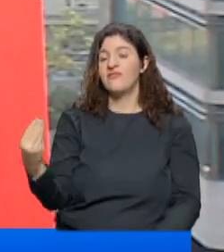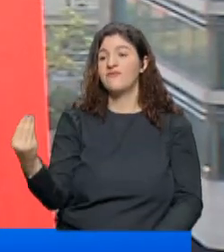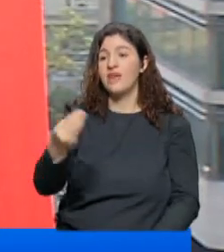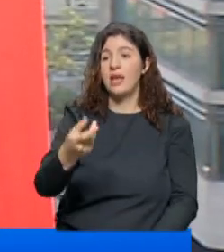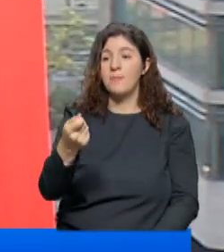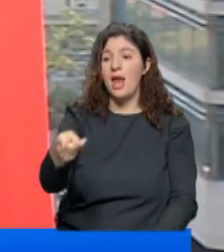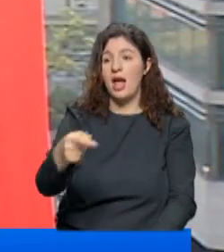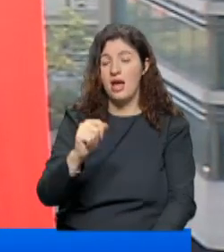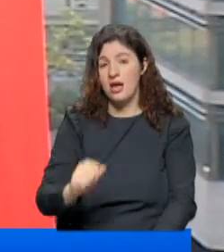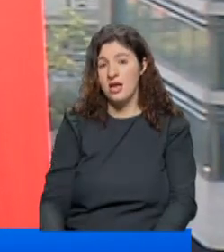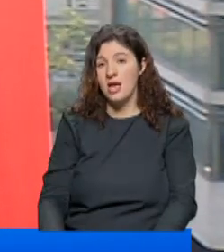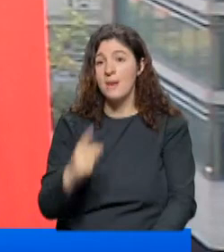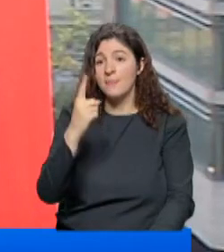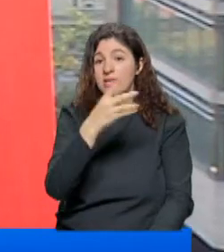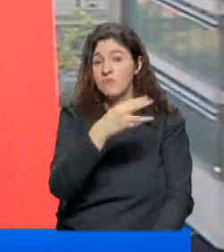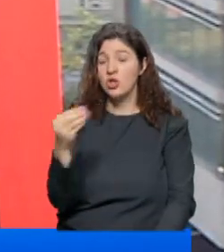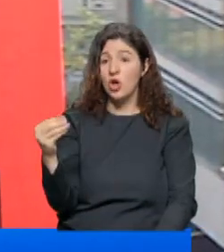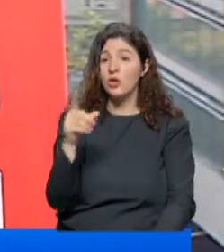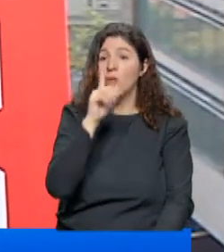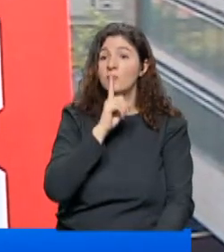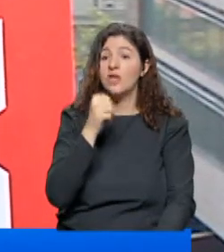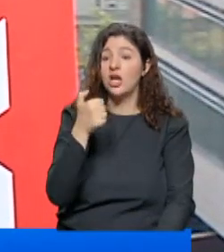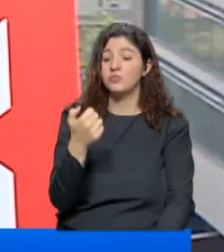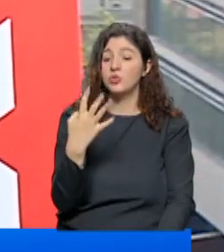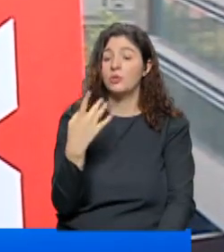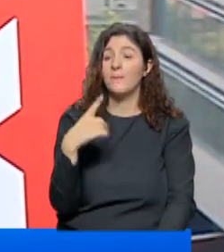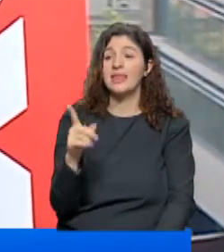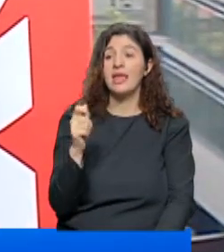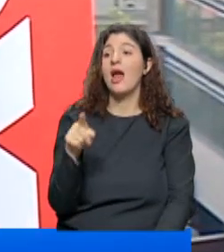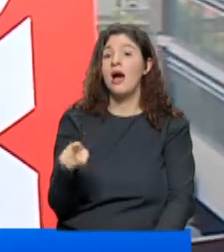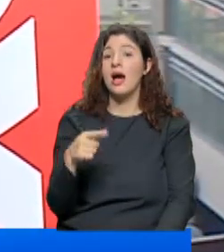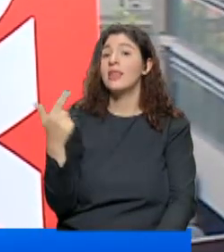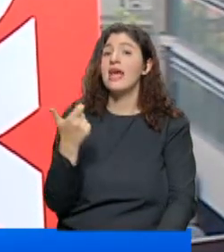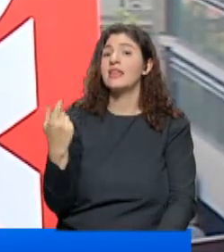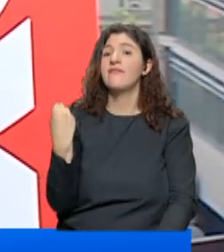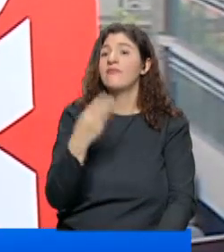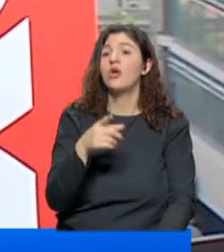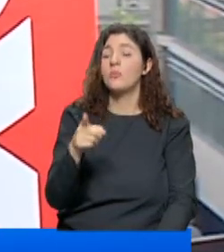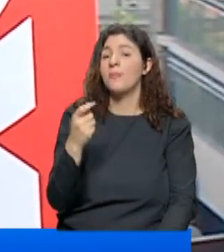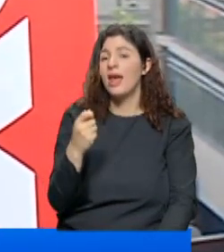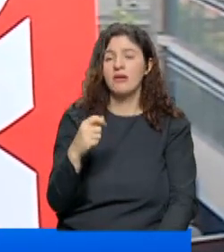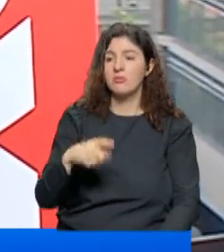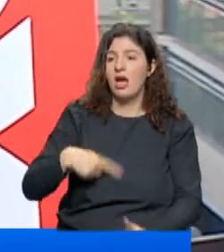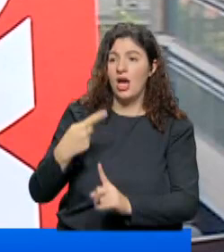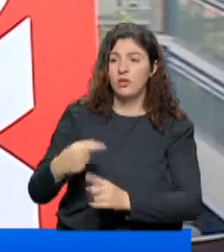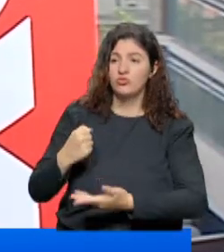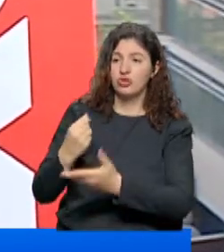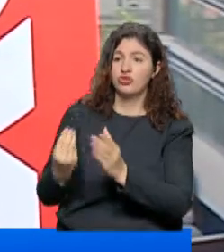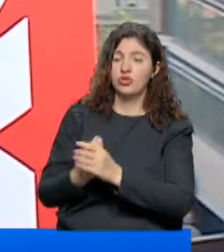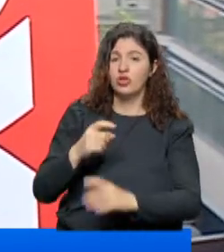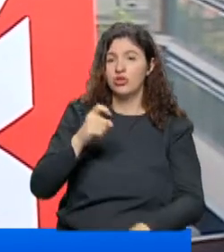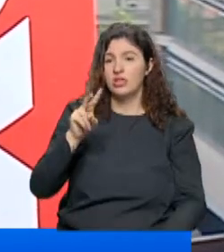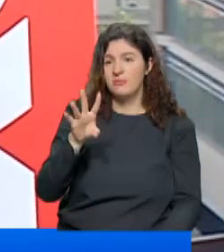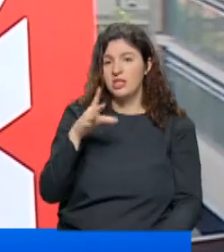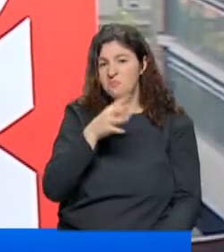verilen para. 1 milyona 164 bin lira. Nereden veriyor Beytülmal bunu? İşte ek bütçe getirdiler.